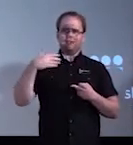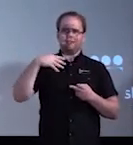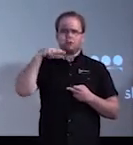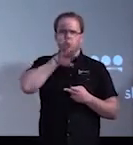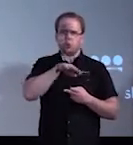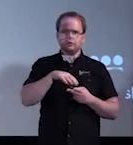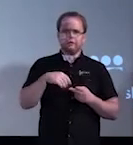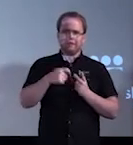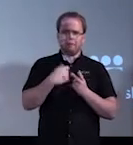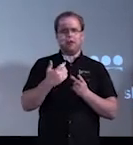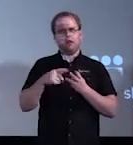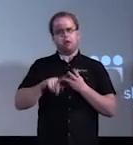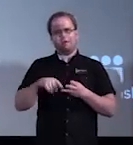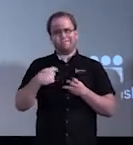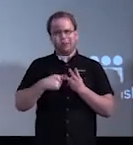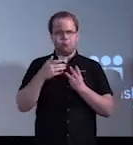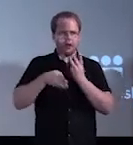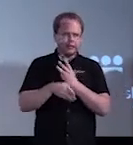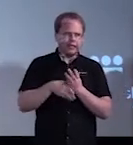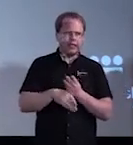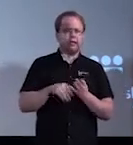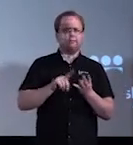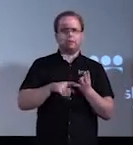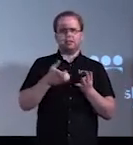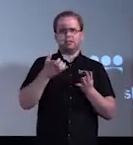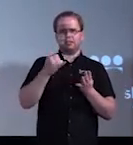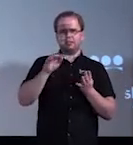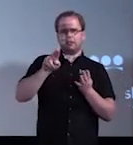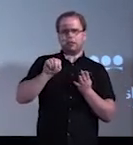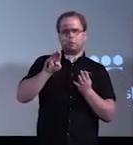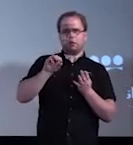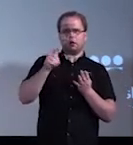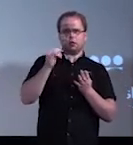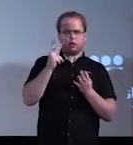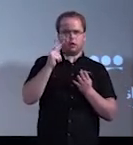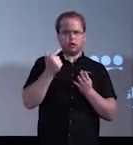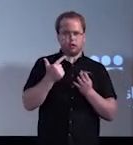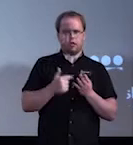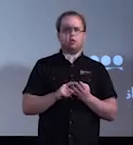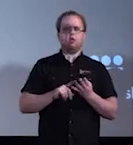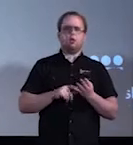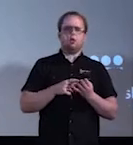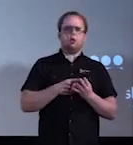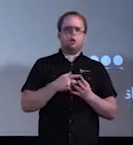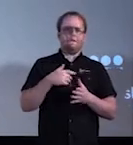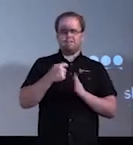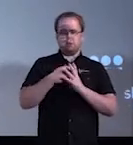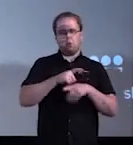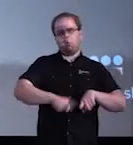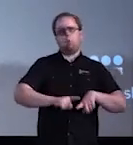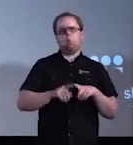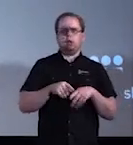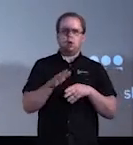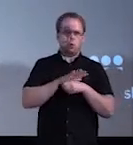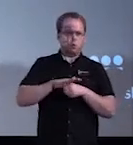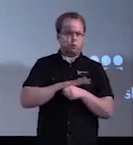film, filmarkivet. Vi har cinemateket, vi jobbar med filmen i alla dess områden.